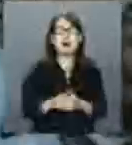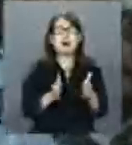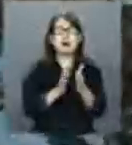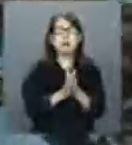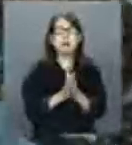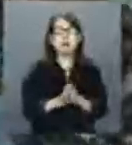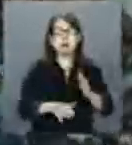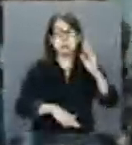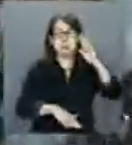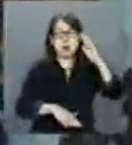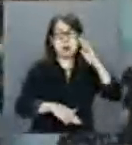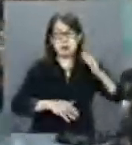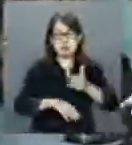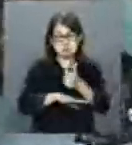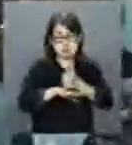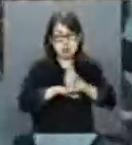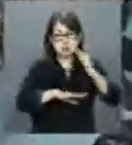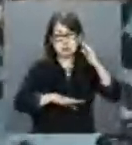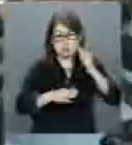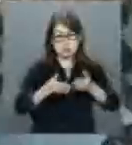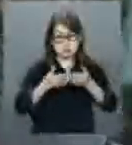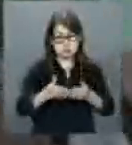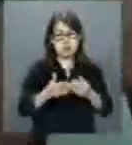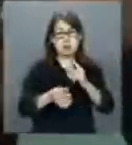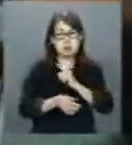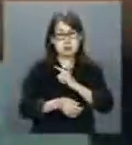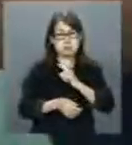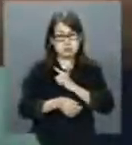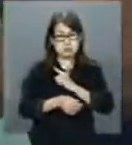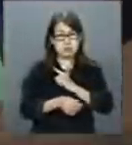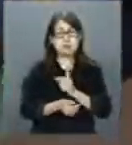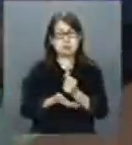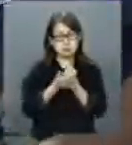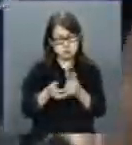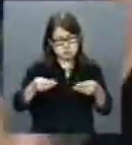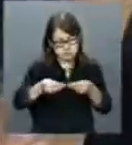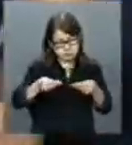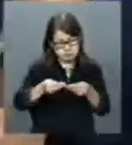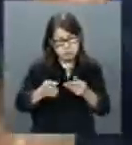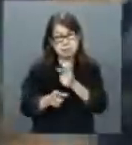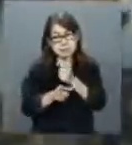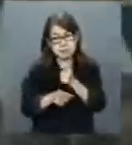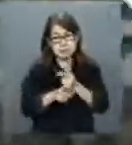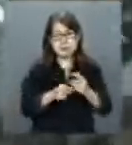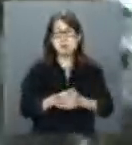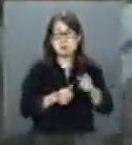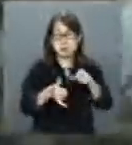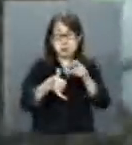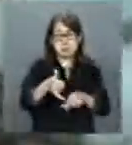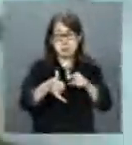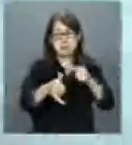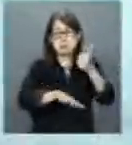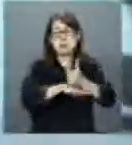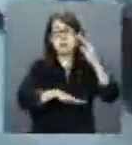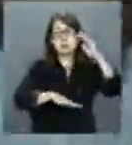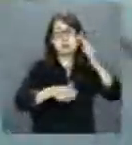วินัยกล่อมอินผู้บัญชาการหน่วยบัญชาการสงครามพิเศษทางเรือกองทัพเรือซึ่งมีประสบการณ์อนุรักษ์เต่ามาก่อน